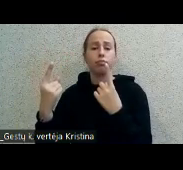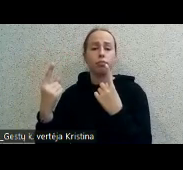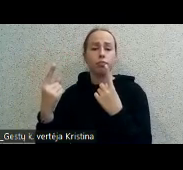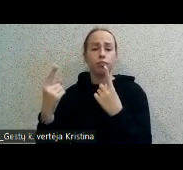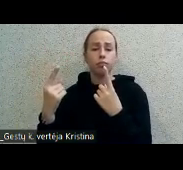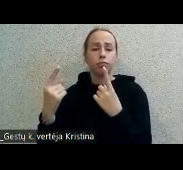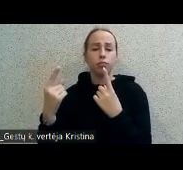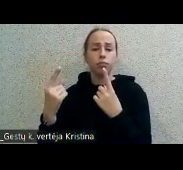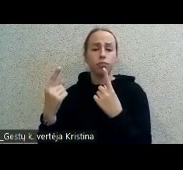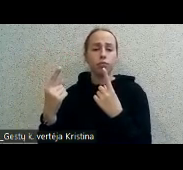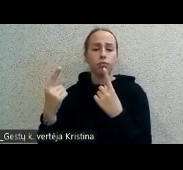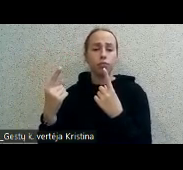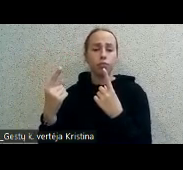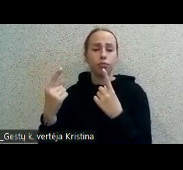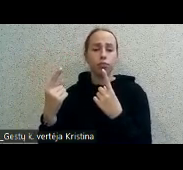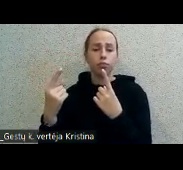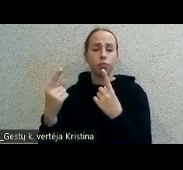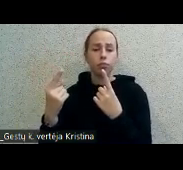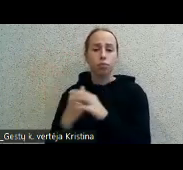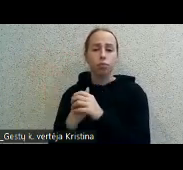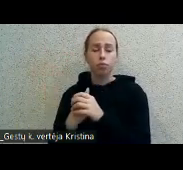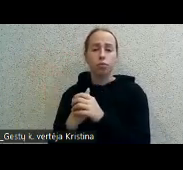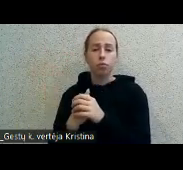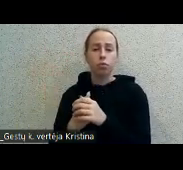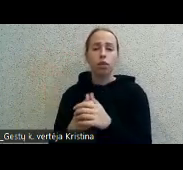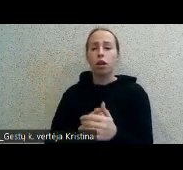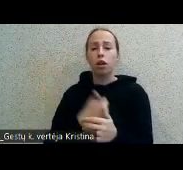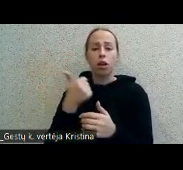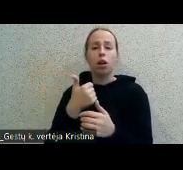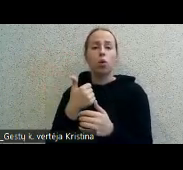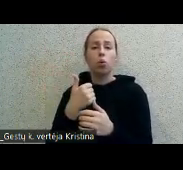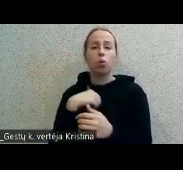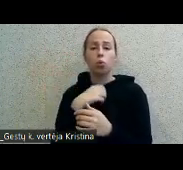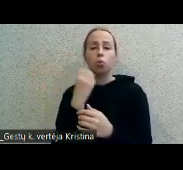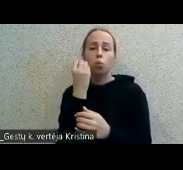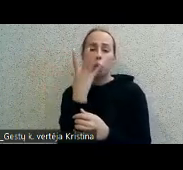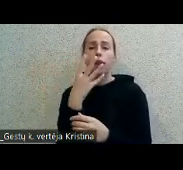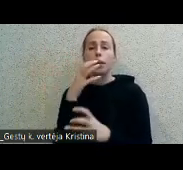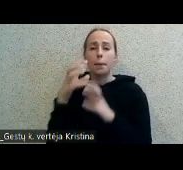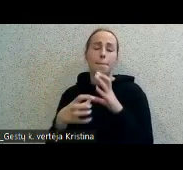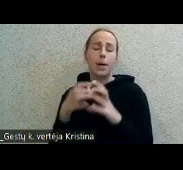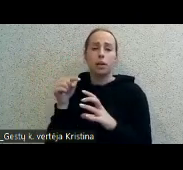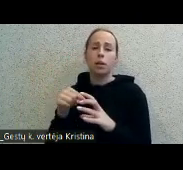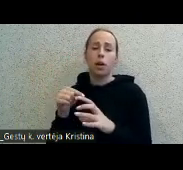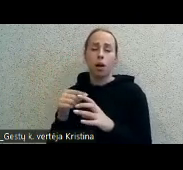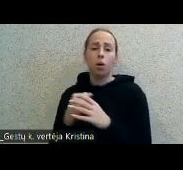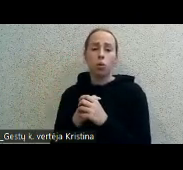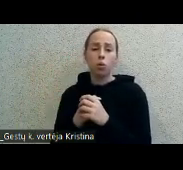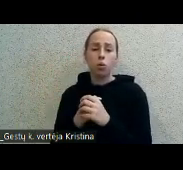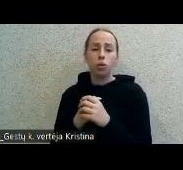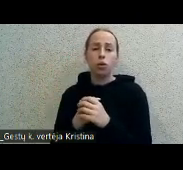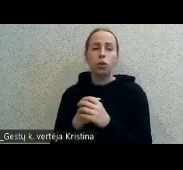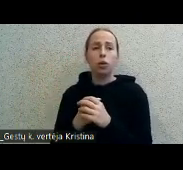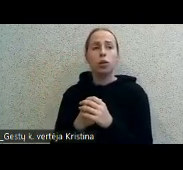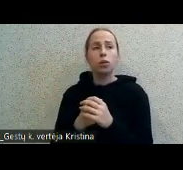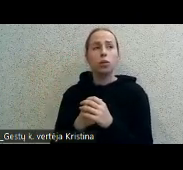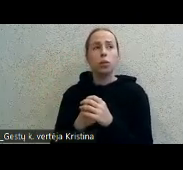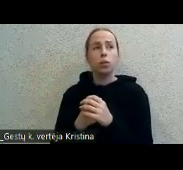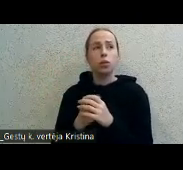pasaulėžiūros žinias, geriau supranta pasaulį. Ir jie yra labiau empatiški, labiau